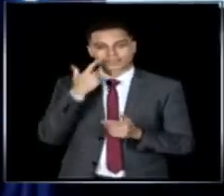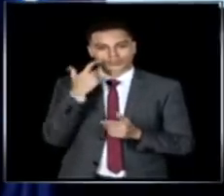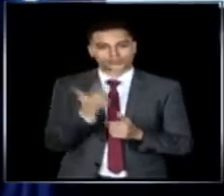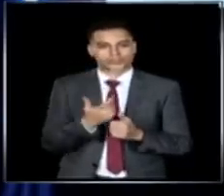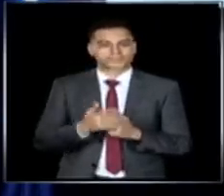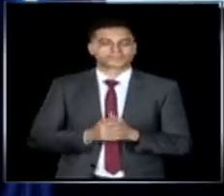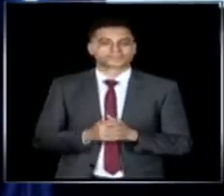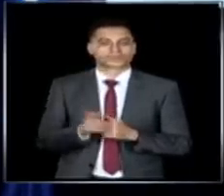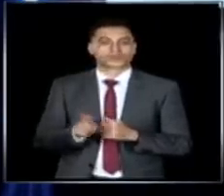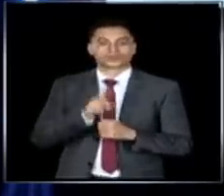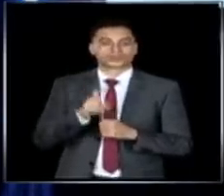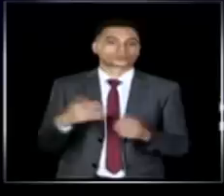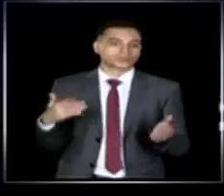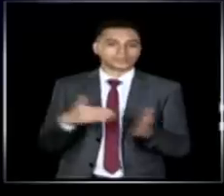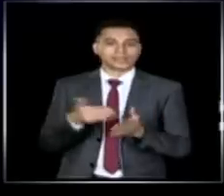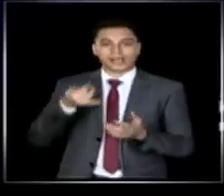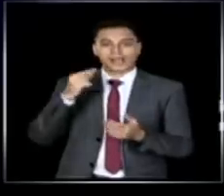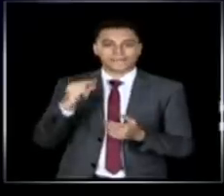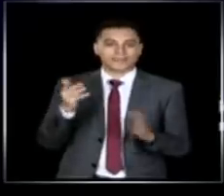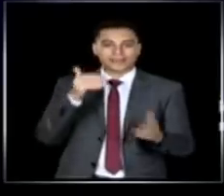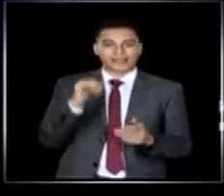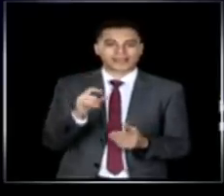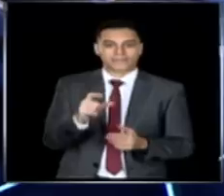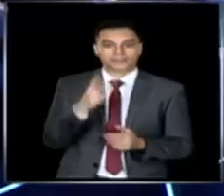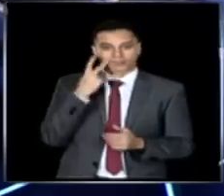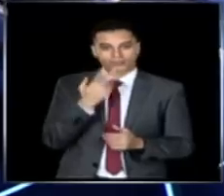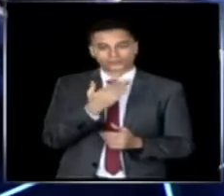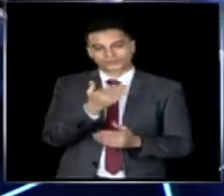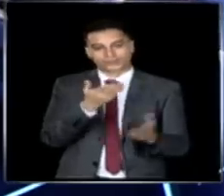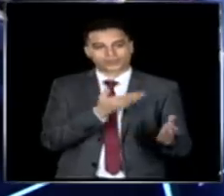شمس. سؤال الأخير أحمد أيمن، تفضل يا أحمد.